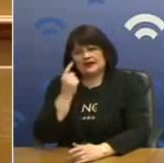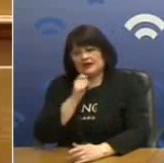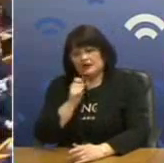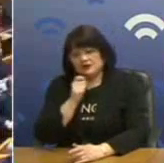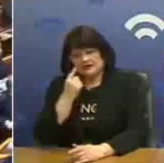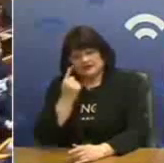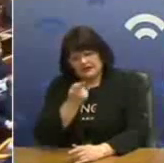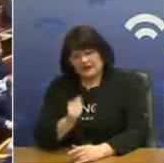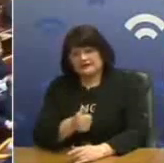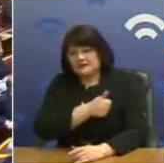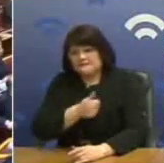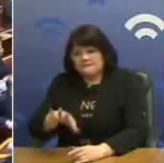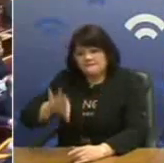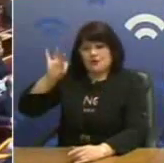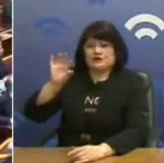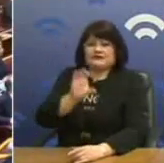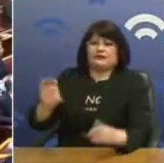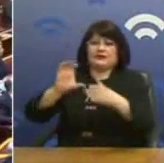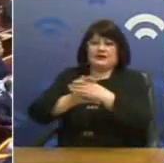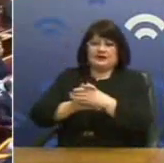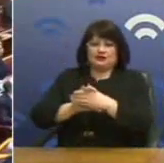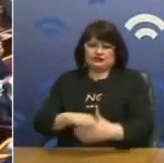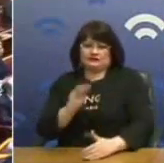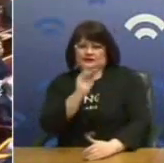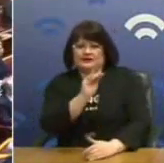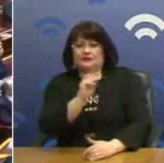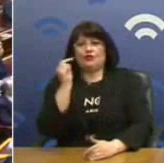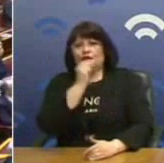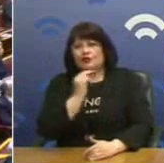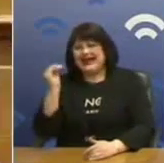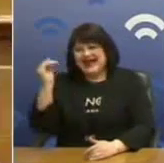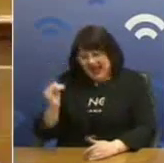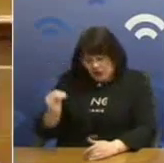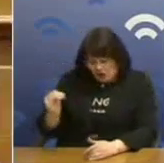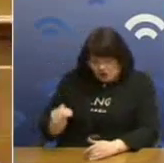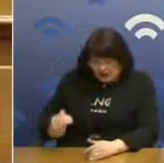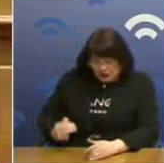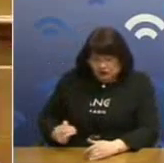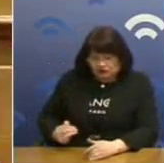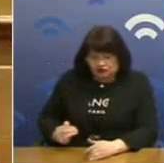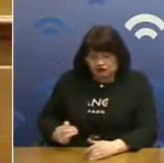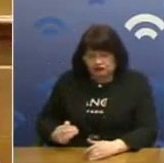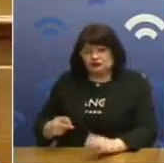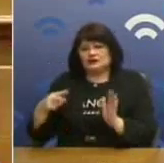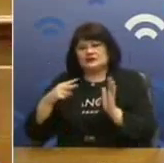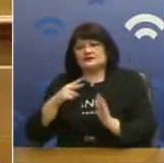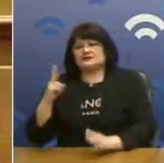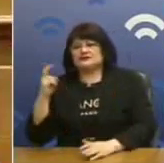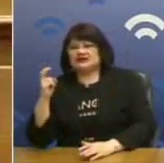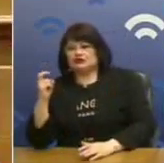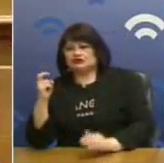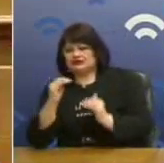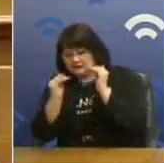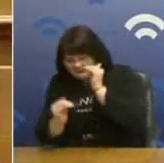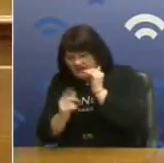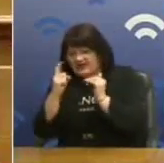Η μόνη χώρα στην Ευρωπαϊκή Ένωση, κύριε Μητσοτάκη, που ο κατώτατος μισθός είναι χαμηλότερος το 20 από ό,τι ήταν το 10, είναι η Ελλάδα. Και